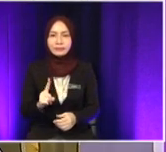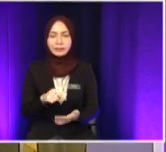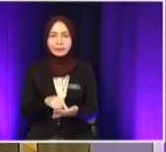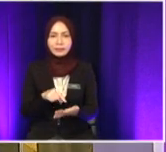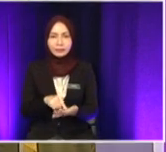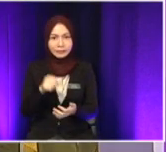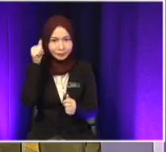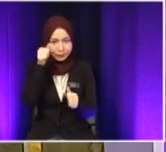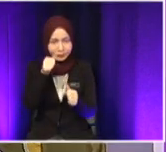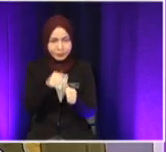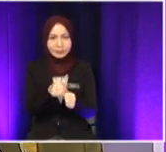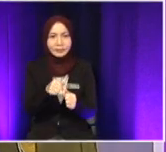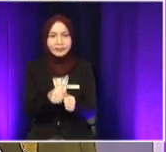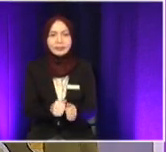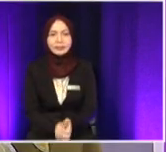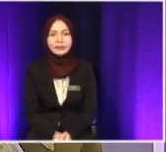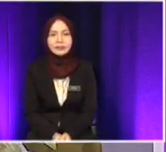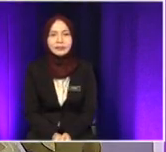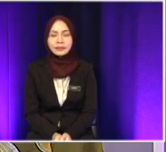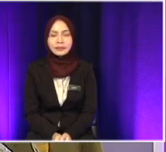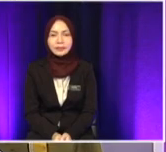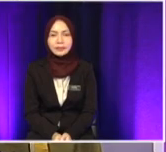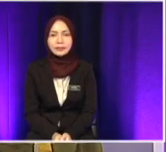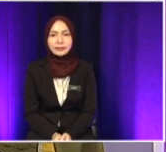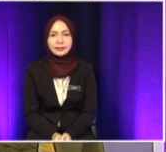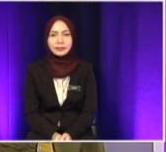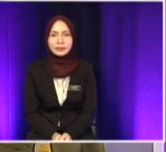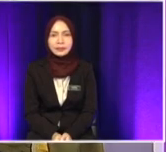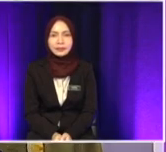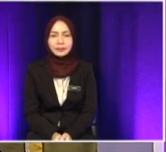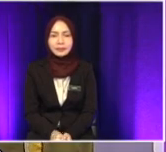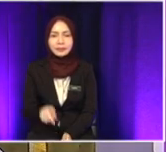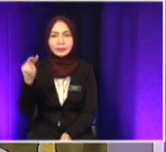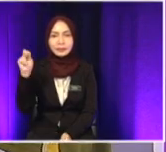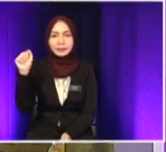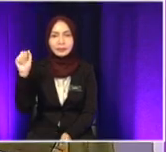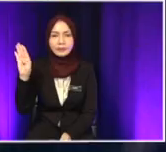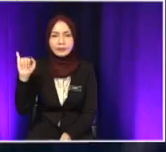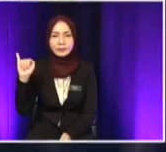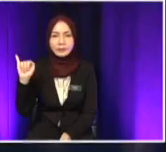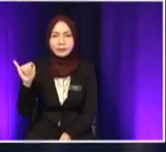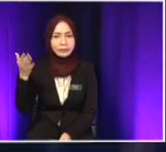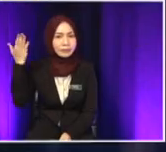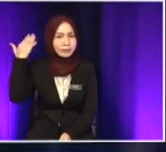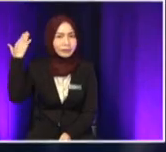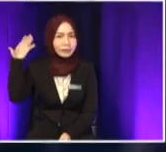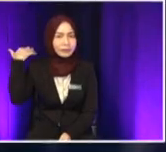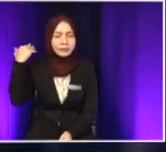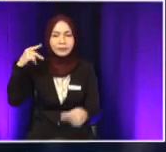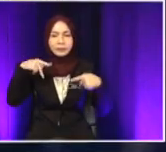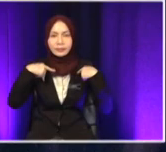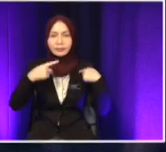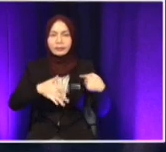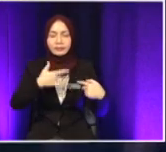Rasulullah pernah berada dalam tahun kesedihan apakah yang Aiman ingat Bagaimana